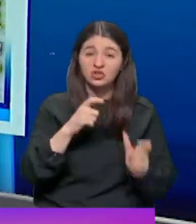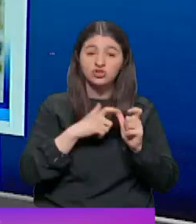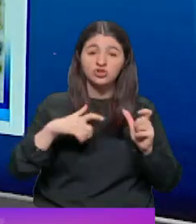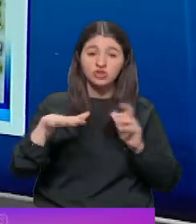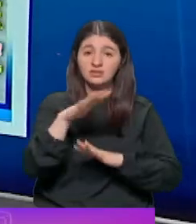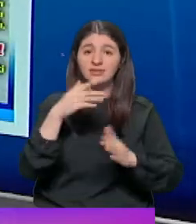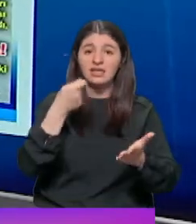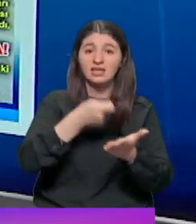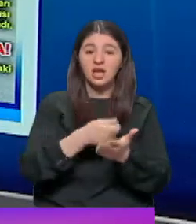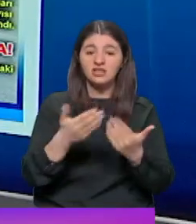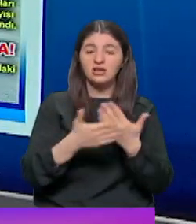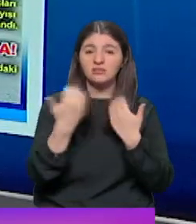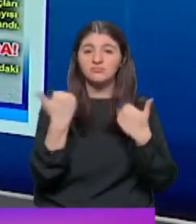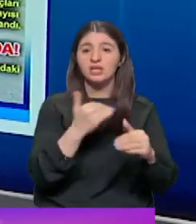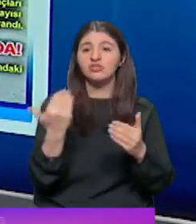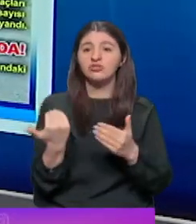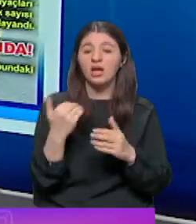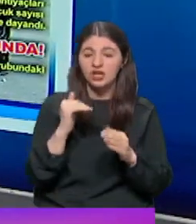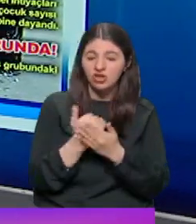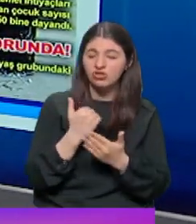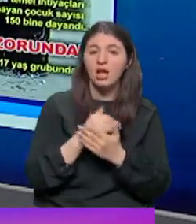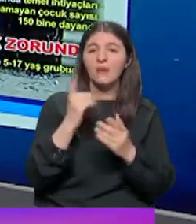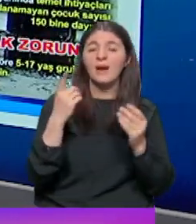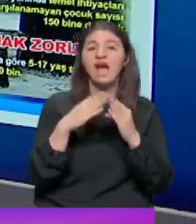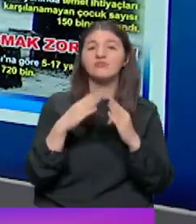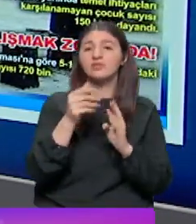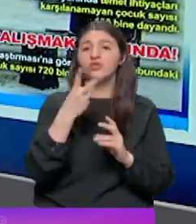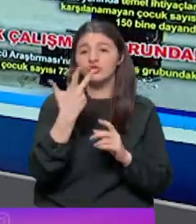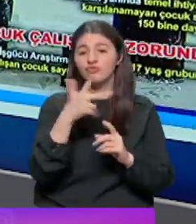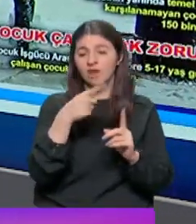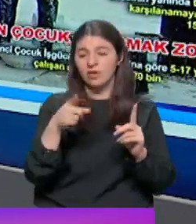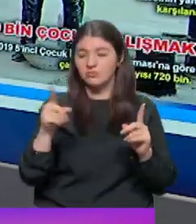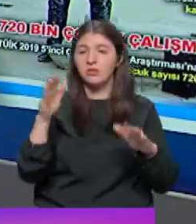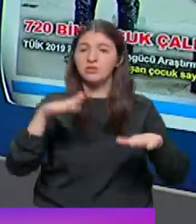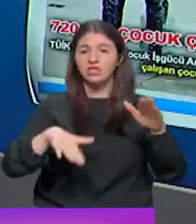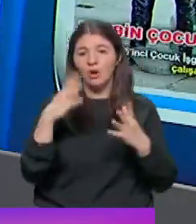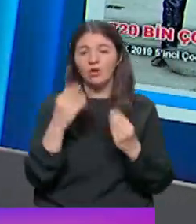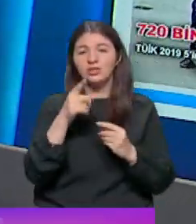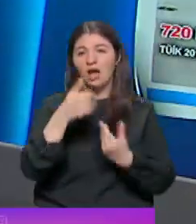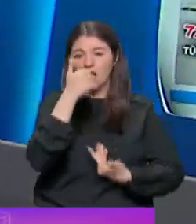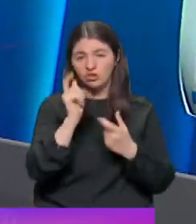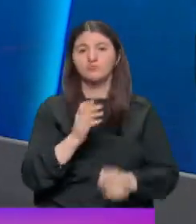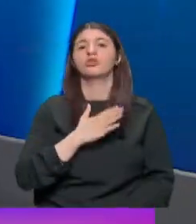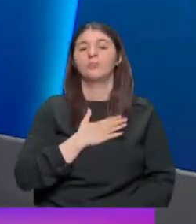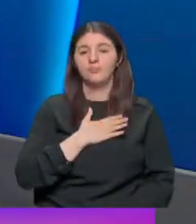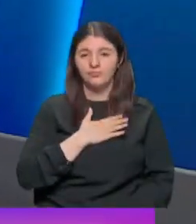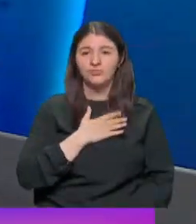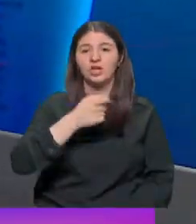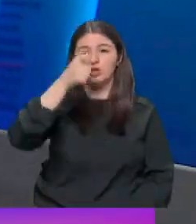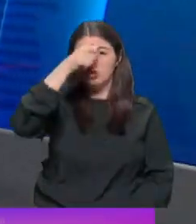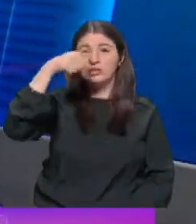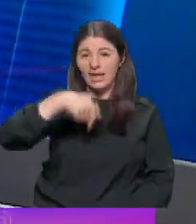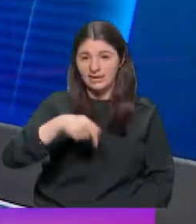sosyal yardımlarla geçinen hane sayısını da burada 3 ayrı rakamla karşılaştırmalı olarak sizlere aktaracağım.